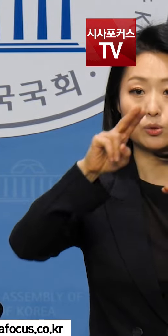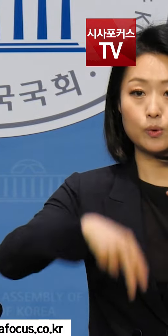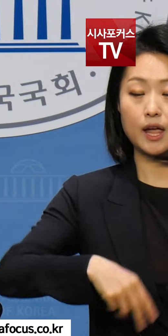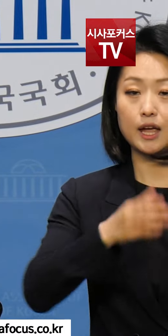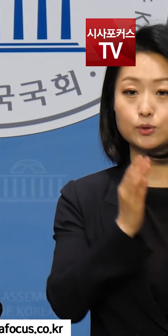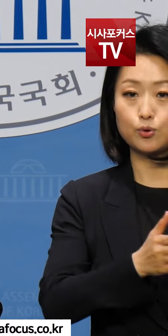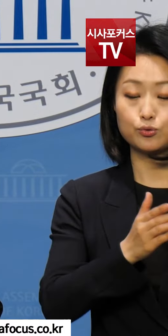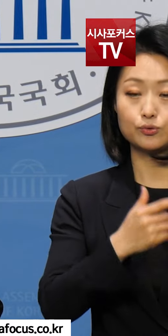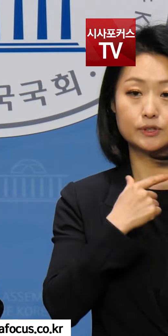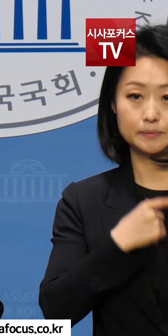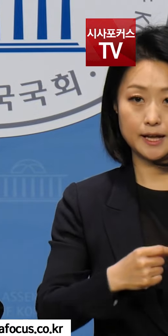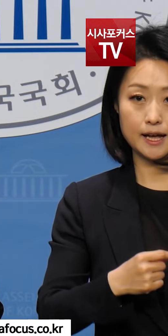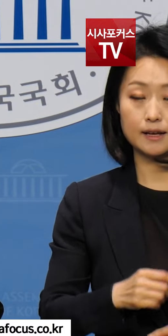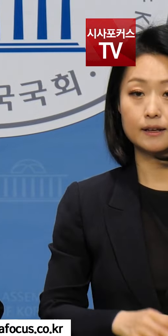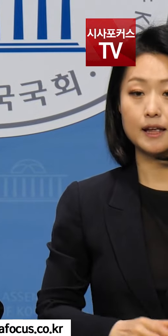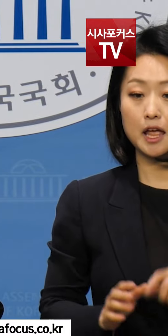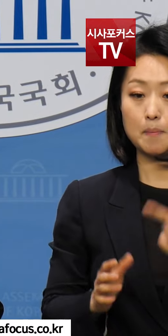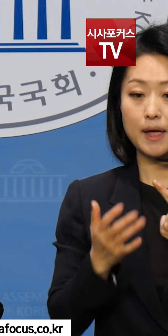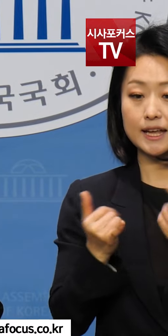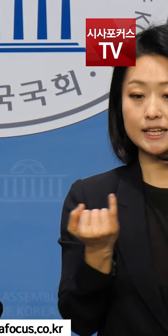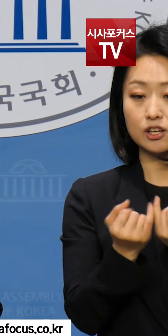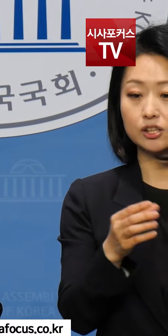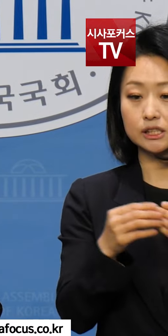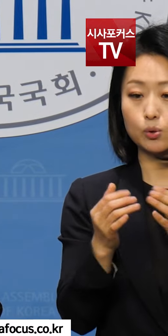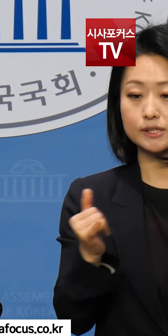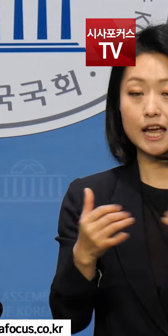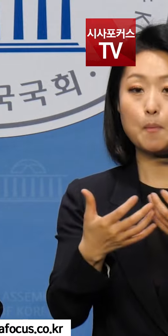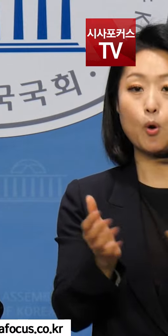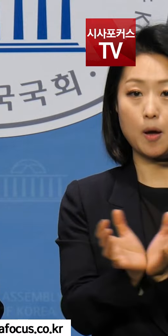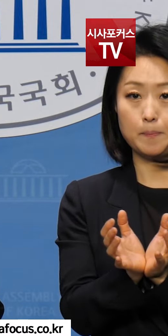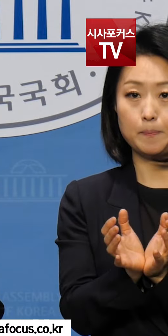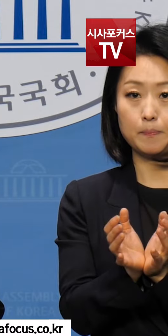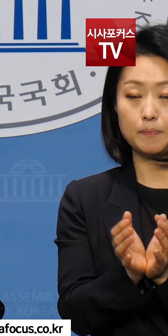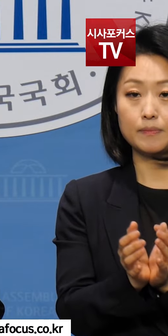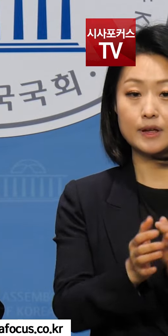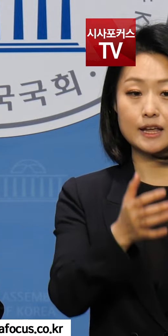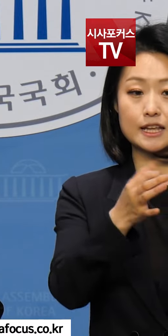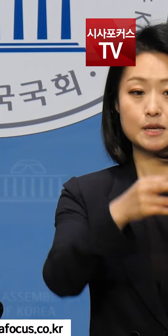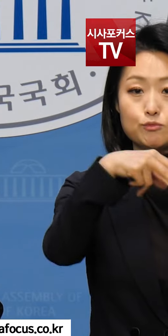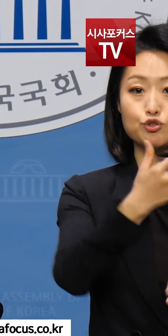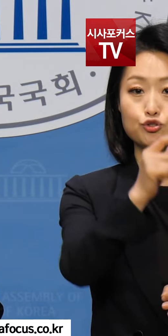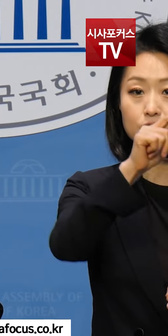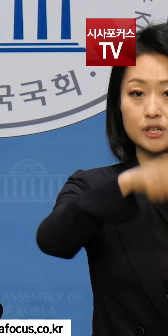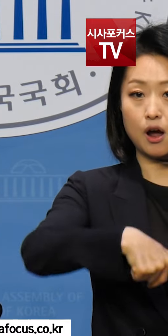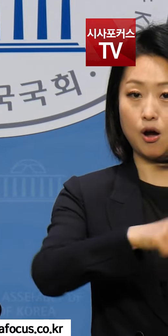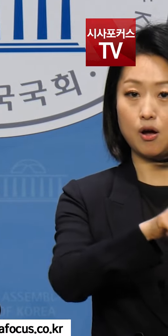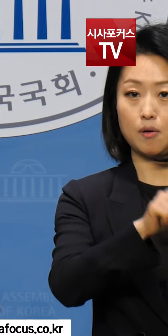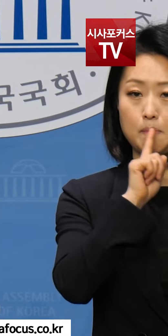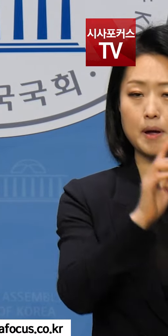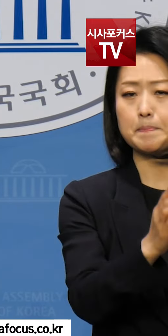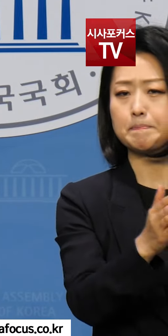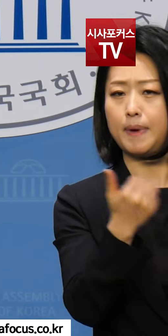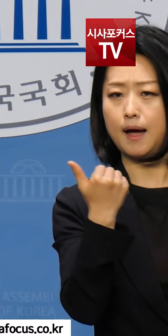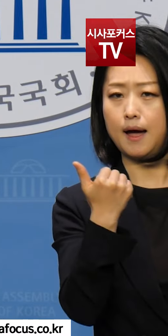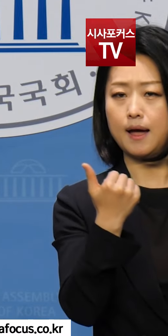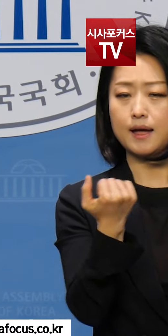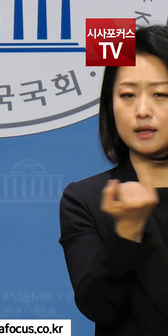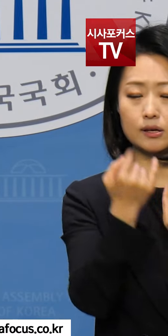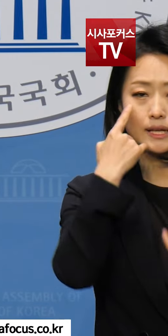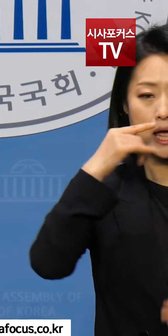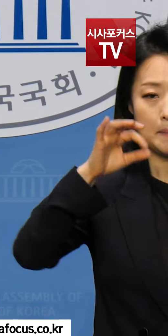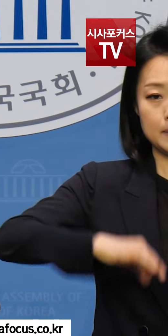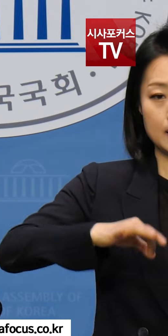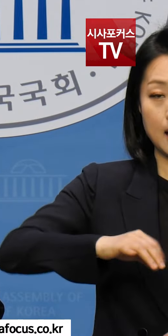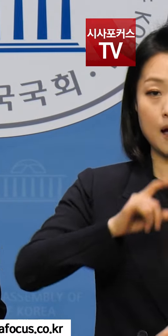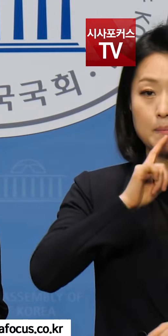촉구한다. 백인 여성 지도자 포럼은 김준혁 후보의 무차별적인 여성비하 망언에